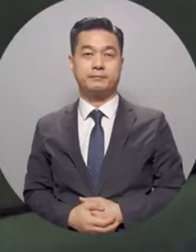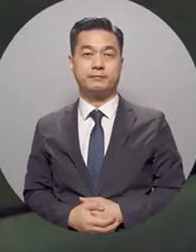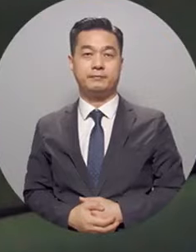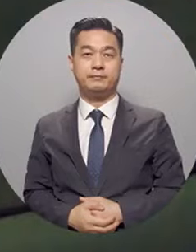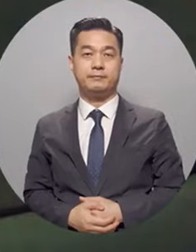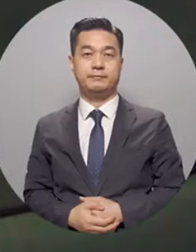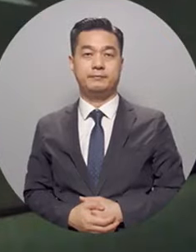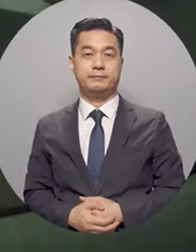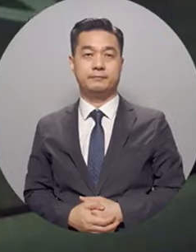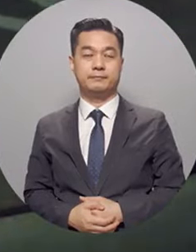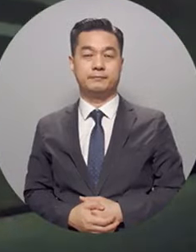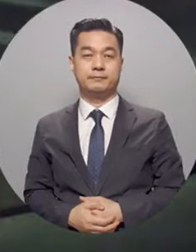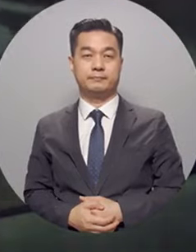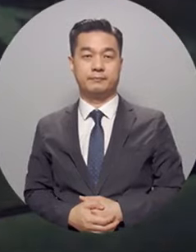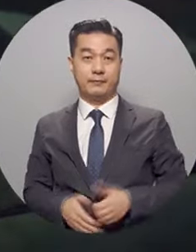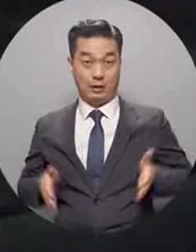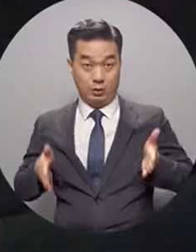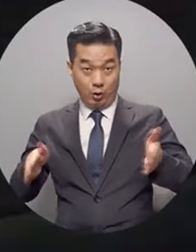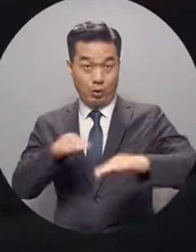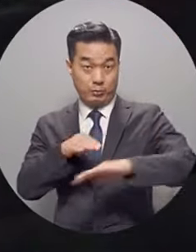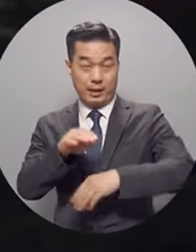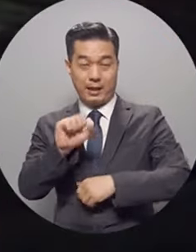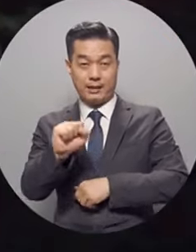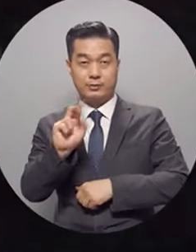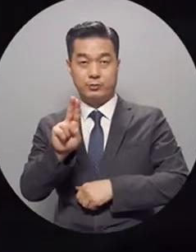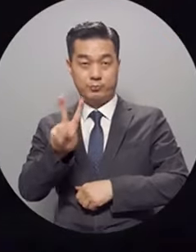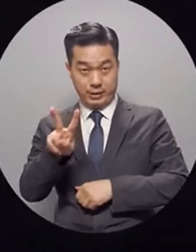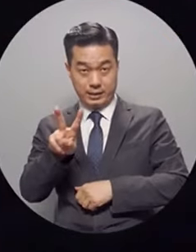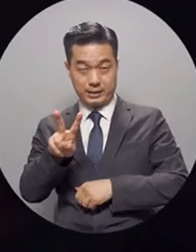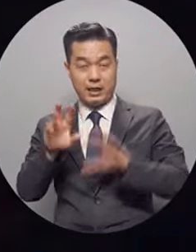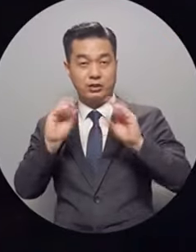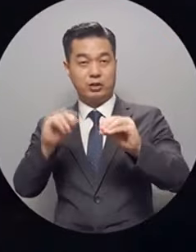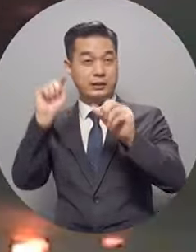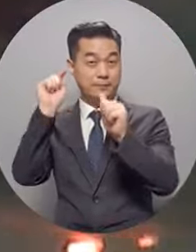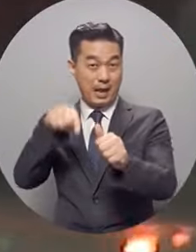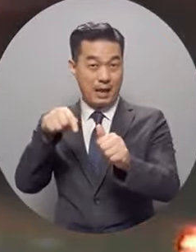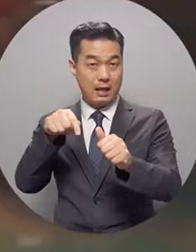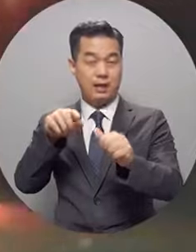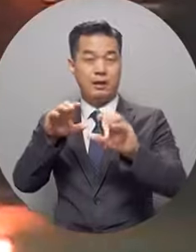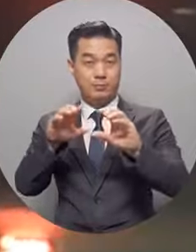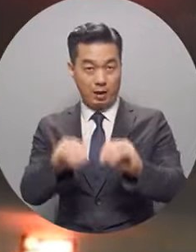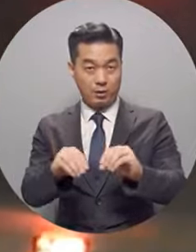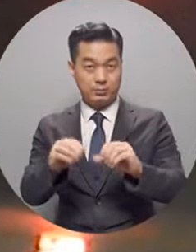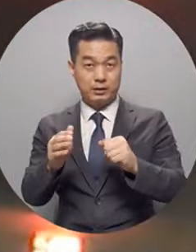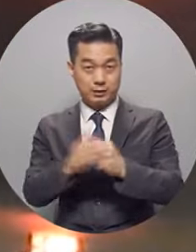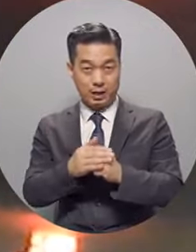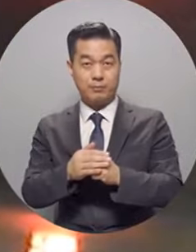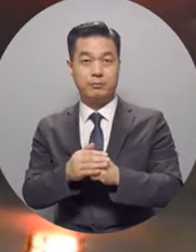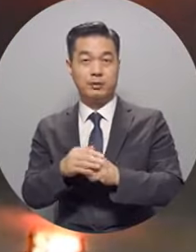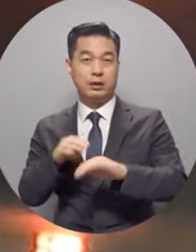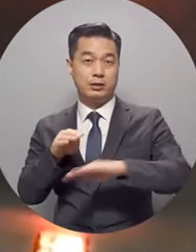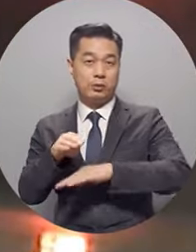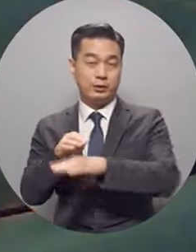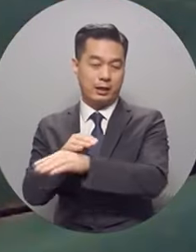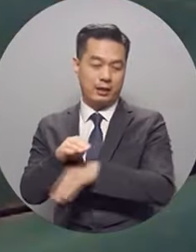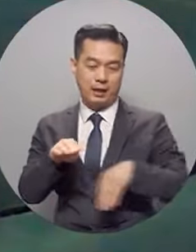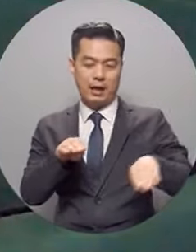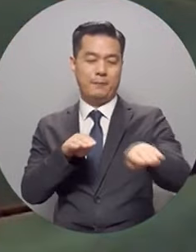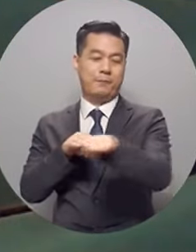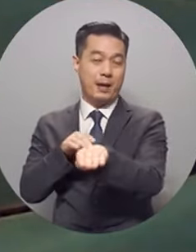취재했습니다 도로를 달리던 SUV 차량이 정지 신호를 받고 멈춰서자 승용차가 앞을 막아섭니다